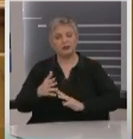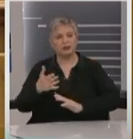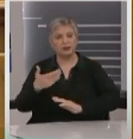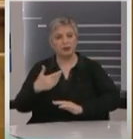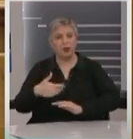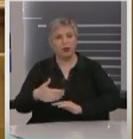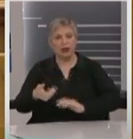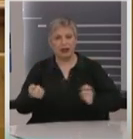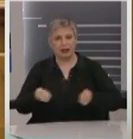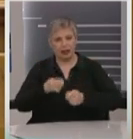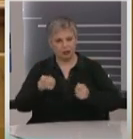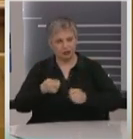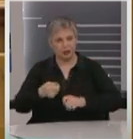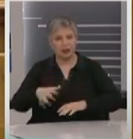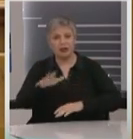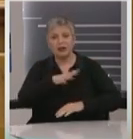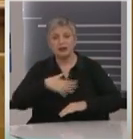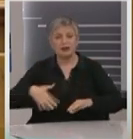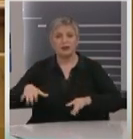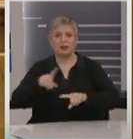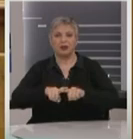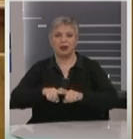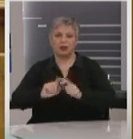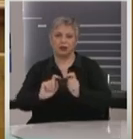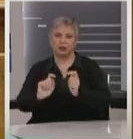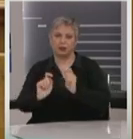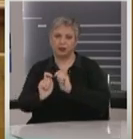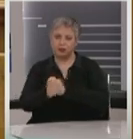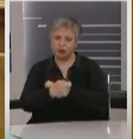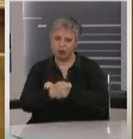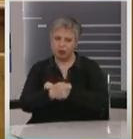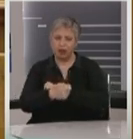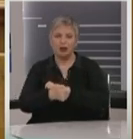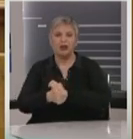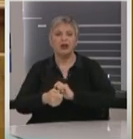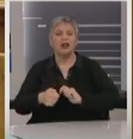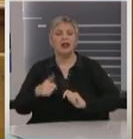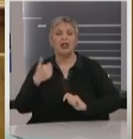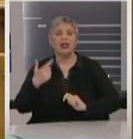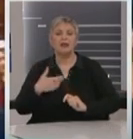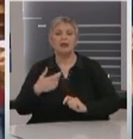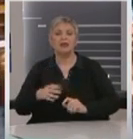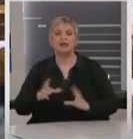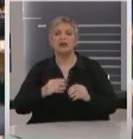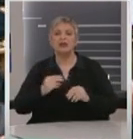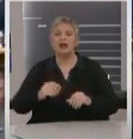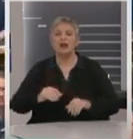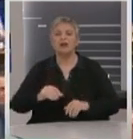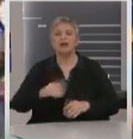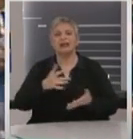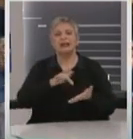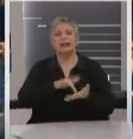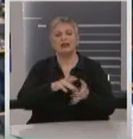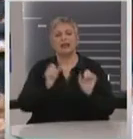υλοποίηση σε πανελλαδική κλίμακα της μεγάλης μεταρρύθμισης, εμείς λέμε εμβληματικού χαρακτήρα, για την πρωτοβάθμια φροντίδα υγείας, που